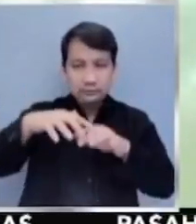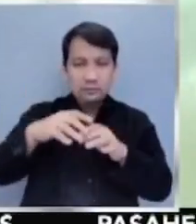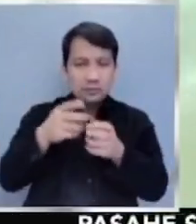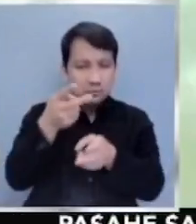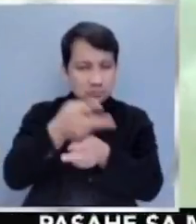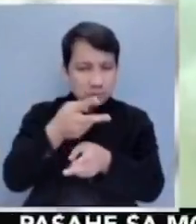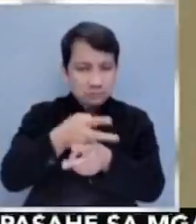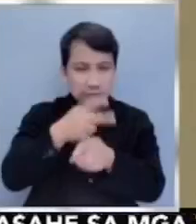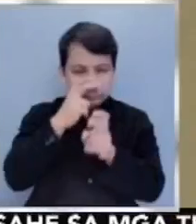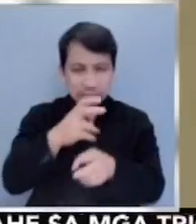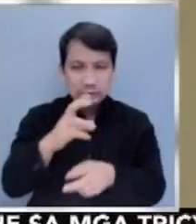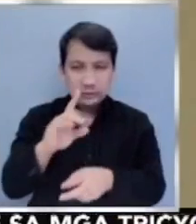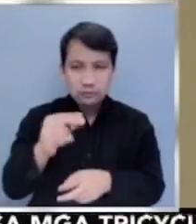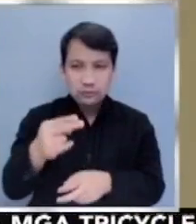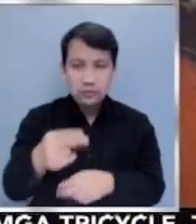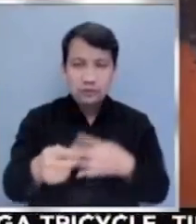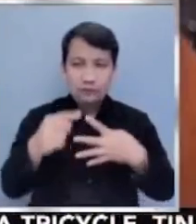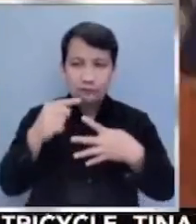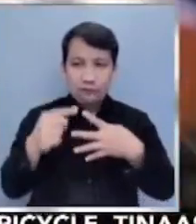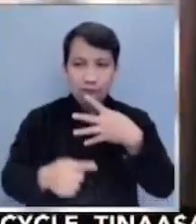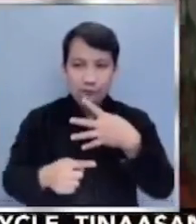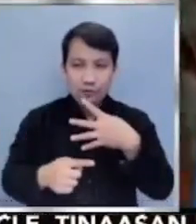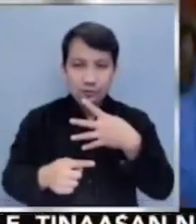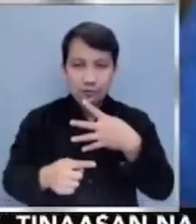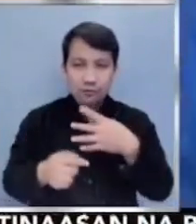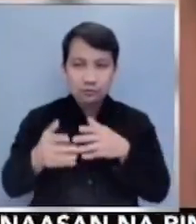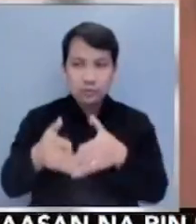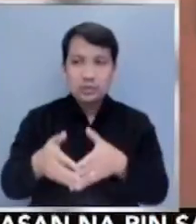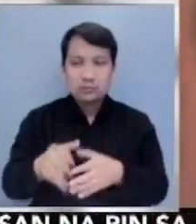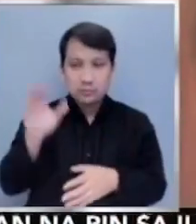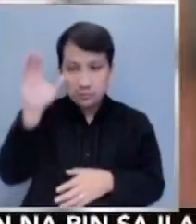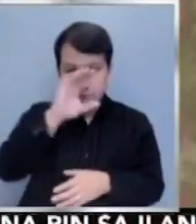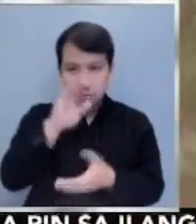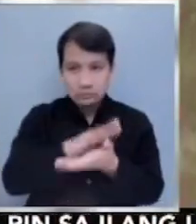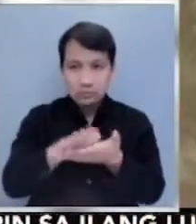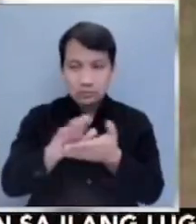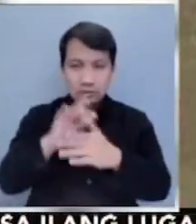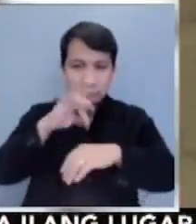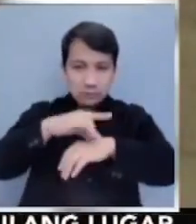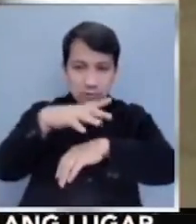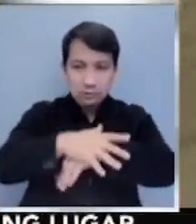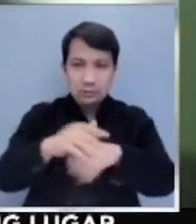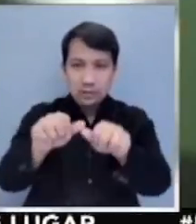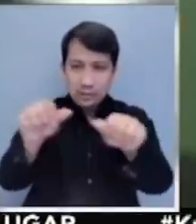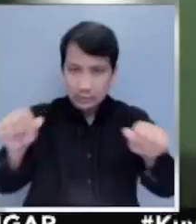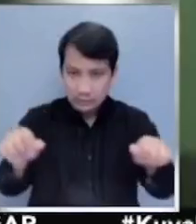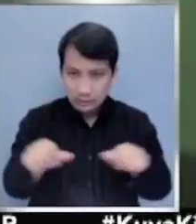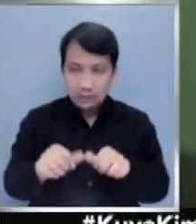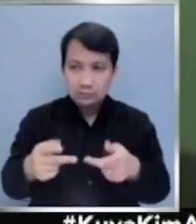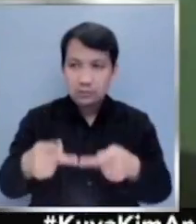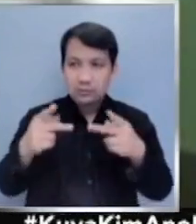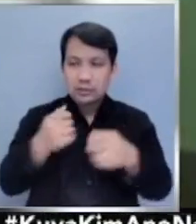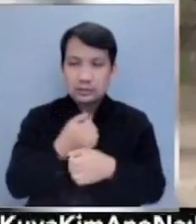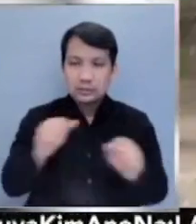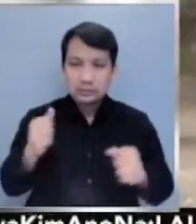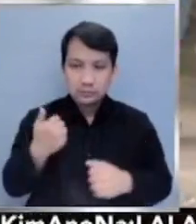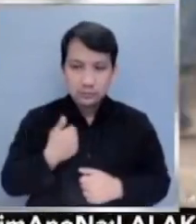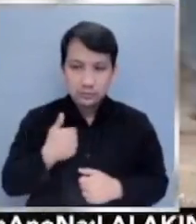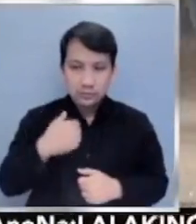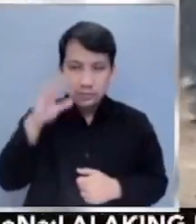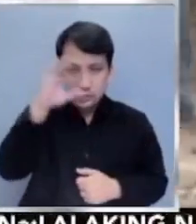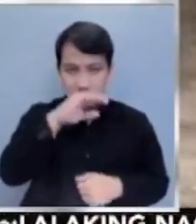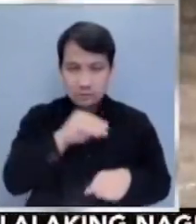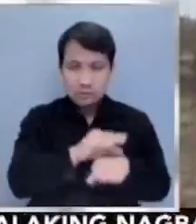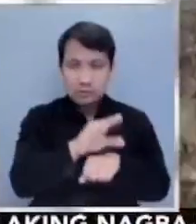ang 4S strategy laban sa dengue. Search and destroy mosquito breeding sites, secure self-protection, seek early consultation, at